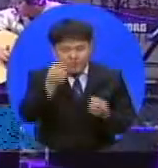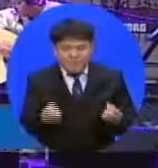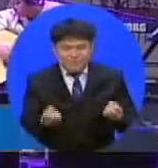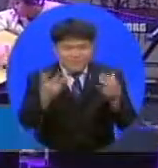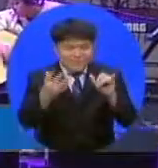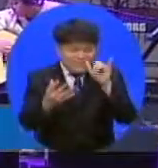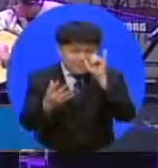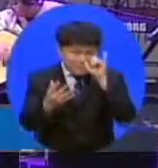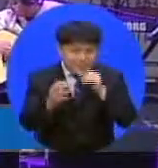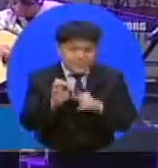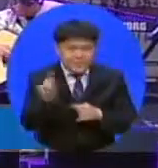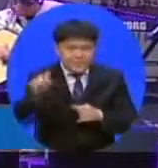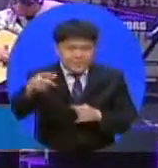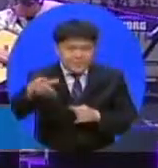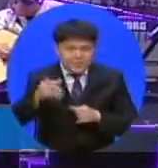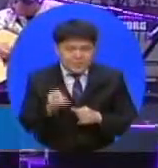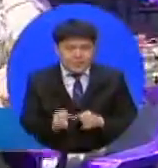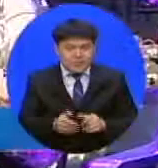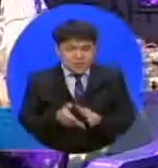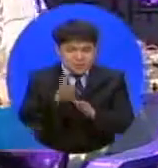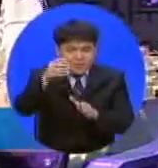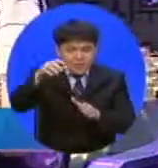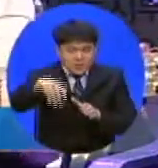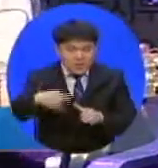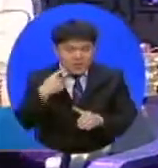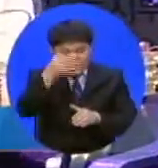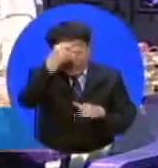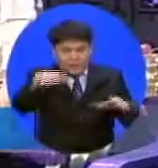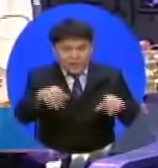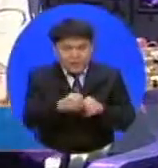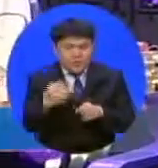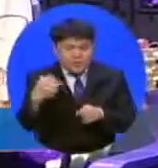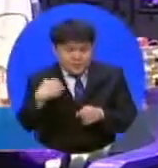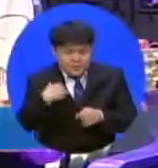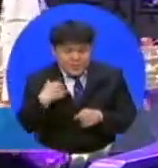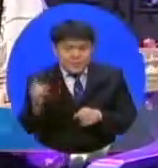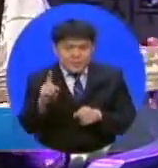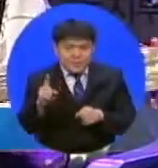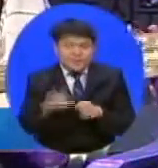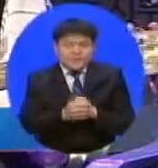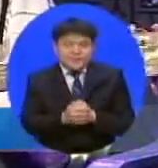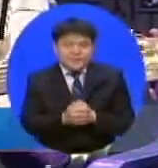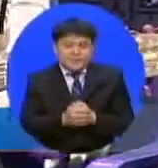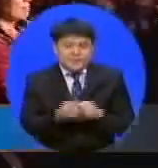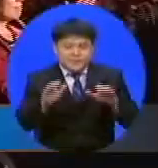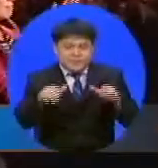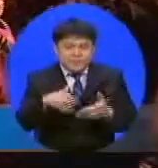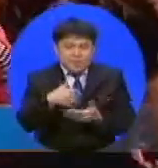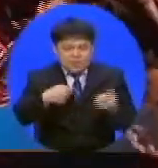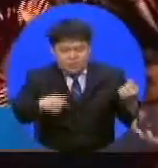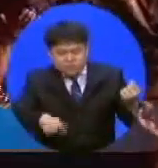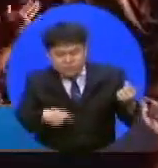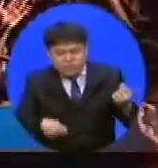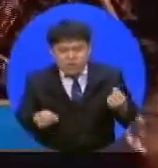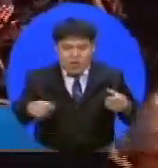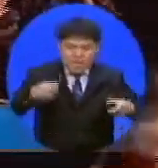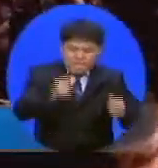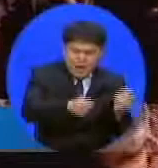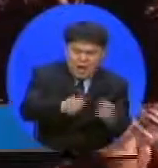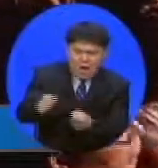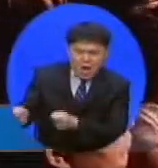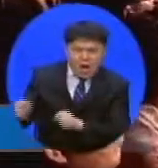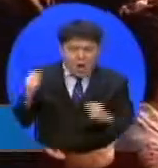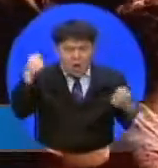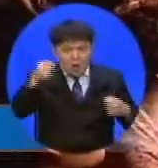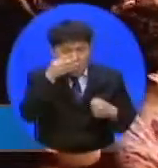안동시와 안동예총이 주최하고 한국연예예술인총연합회 안동지회에서 주관한 행사는 통기타 연주, 그룹사운드 공연